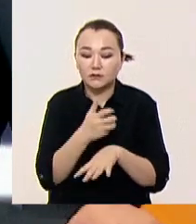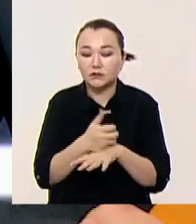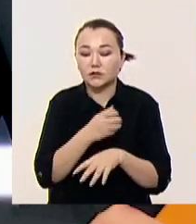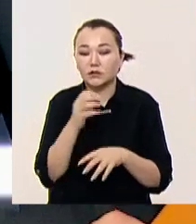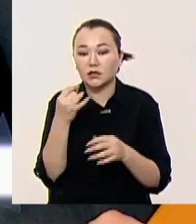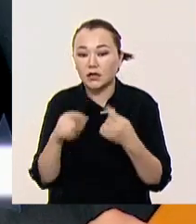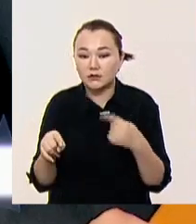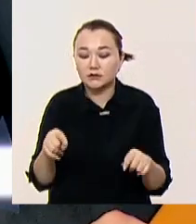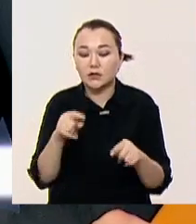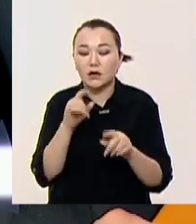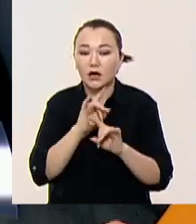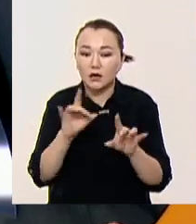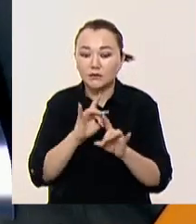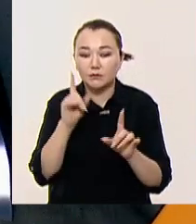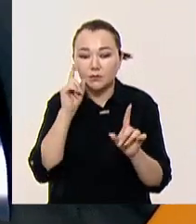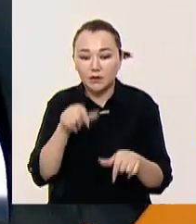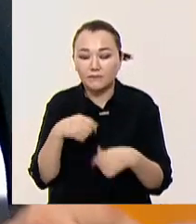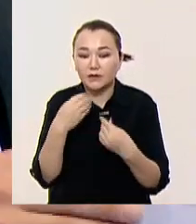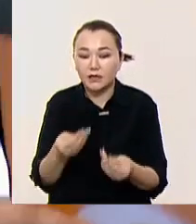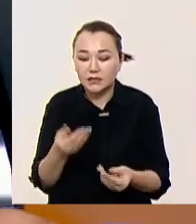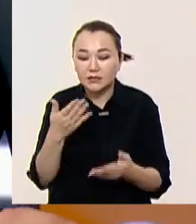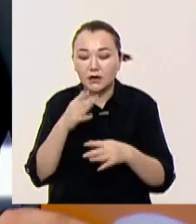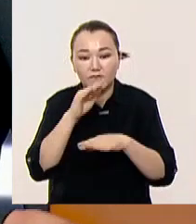ақшасының айырмашылығын түсіндіру құқығы беріледі. Егер